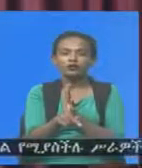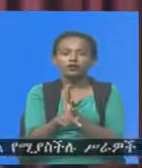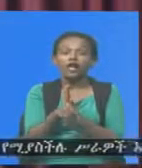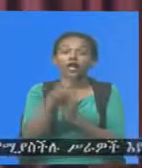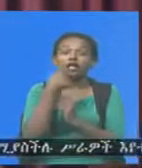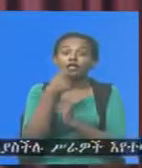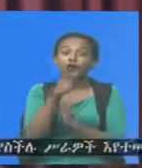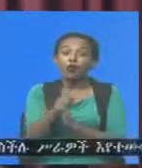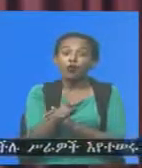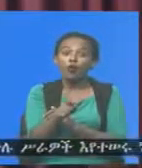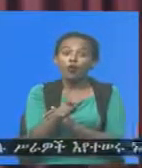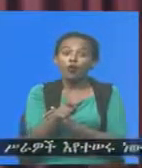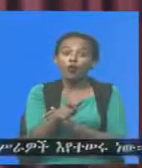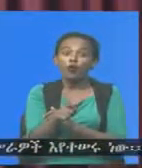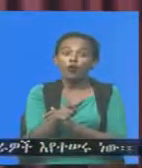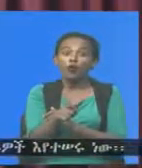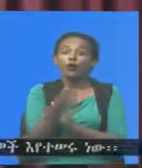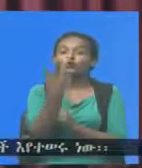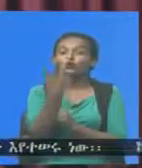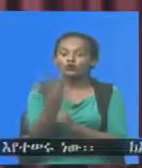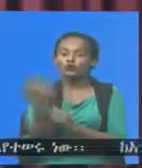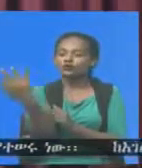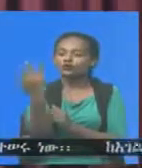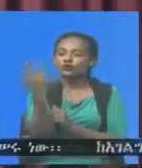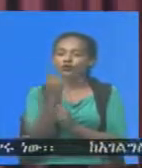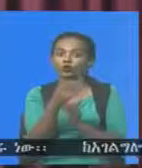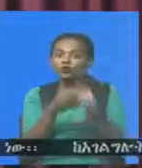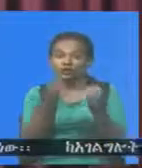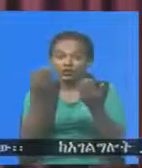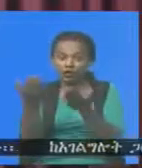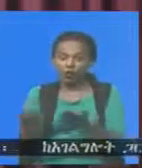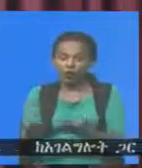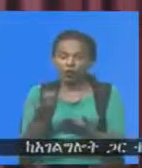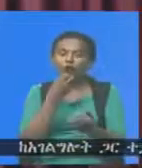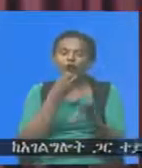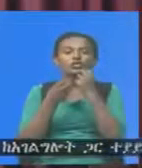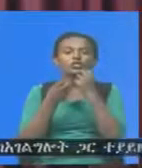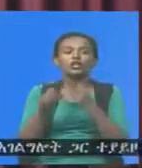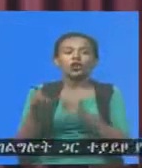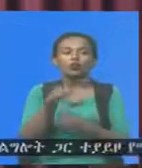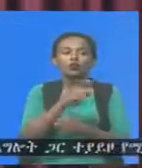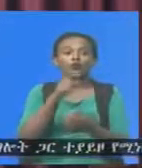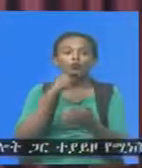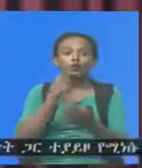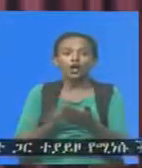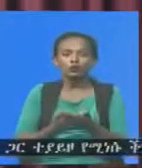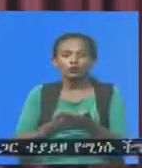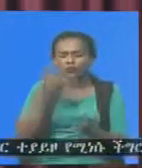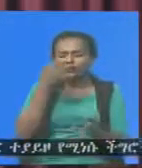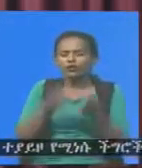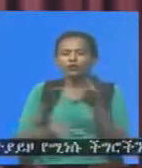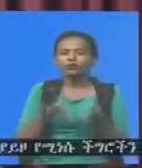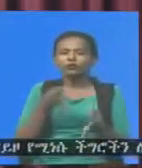ተብሎ 3 ምስክሮች ቀርበው ወንጀለኛ መሆኑ ተረጋግጦ ተፈረደበት።